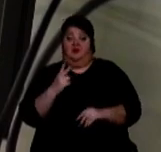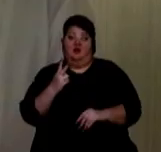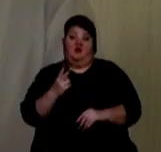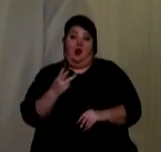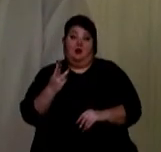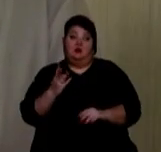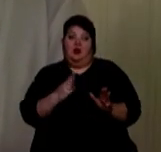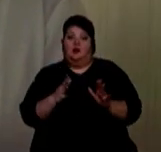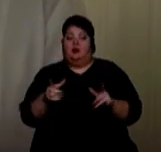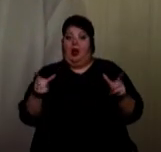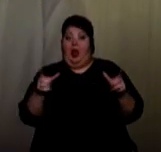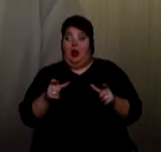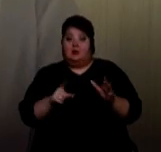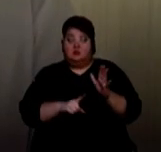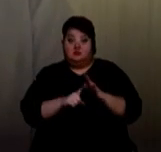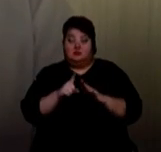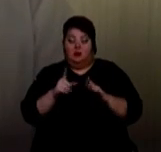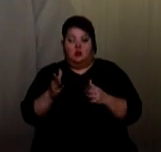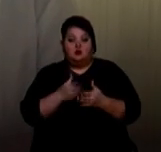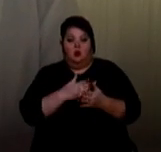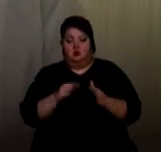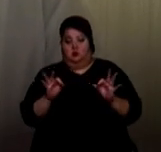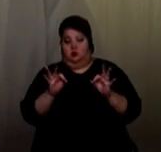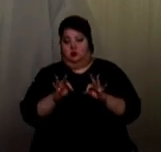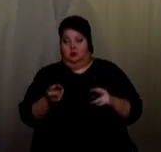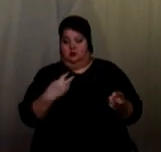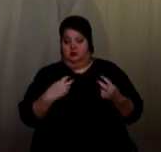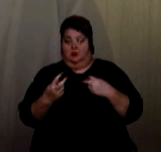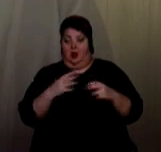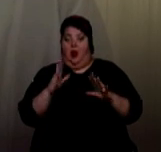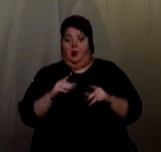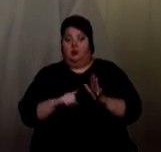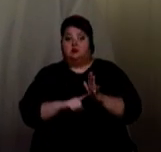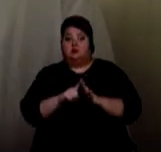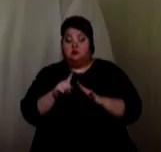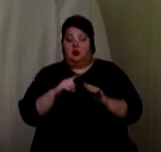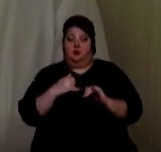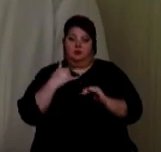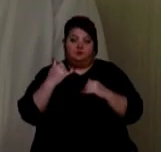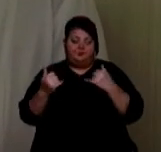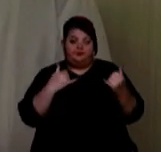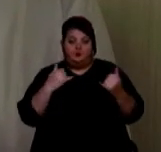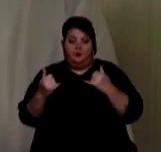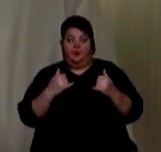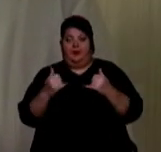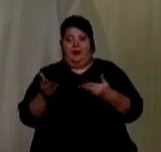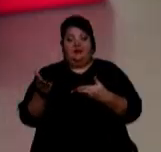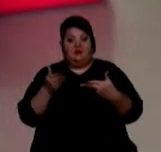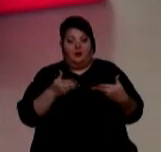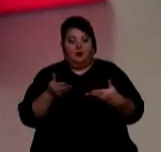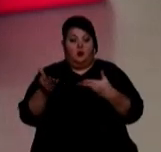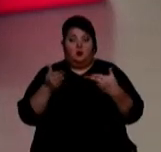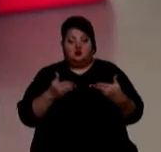тільки карантин стався, зовсім не було в нас донорів. Потім ми потрошку почали з ними працювати по базі донорів, запрошувати